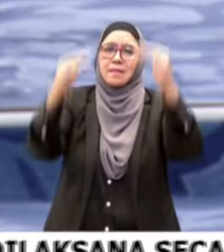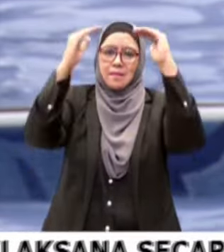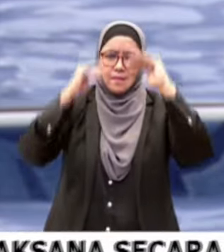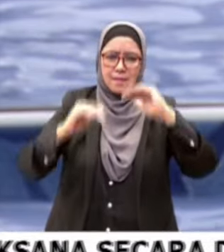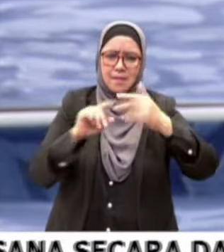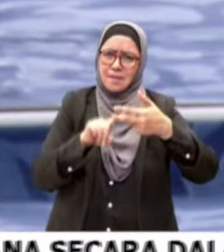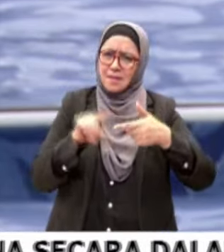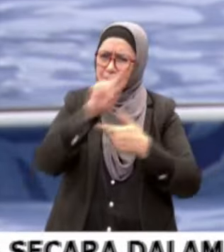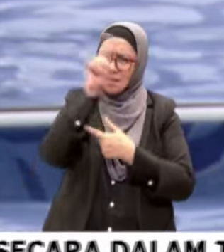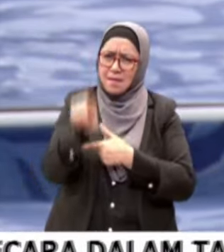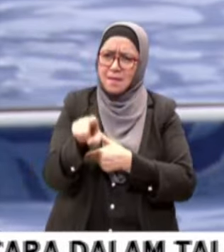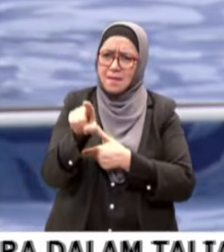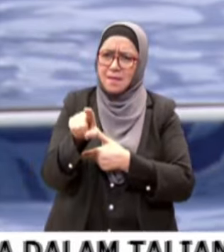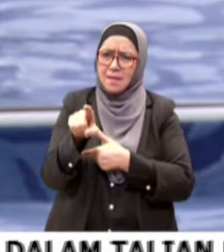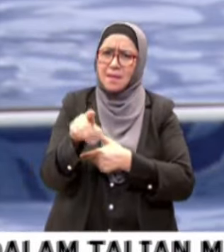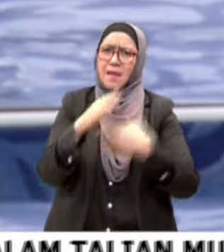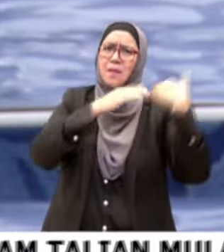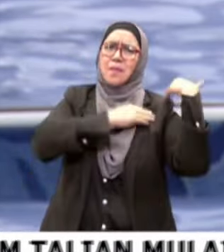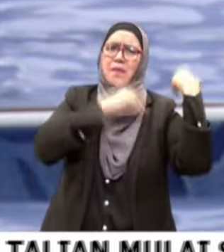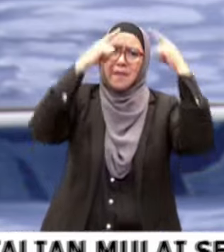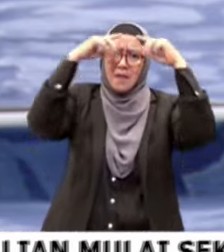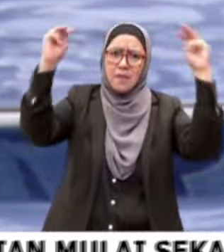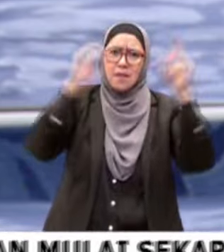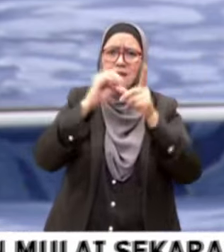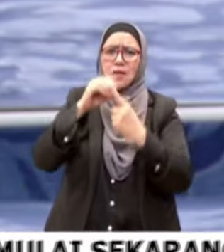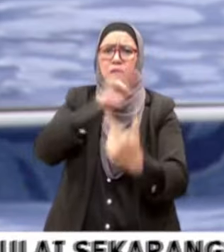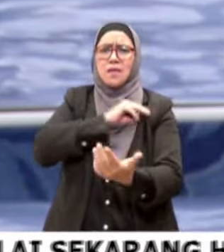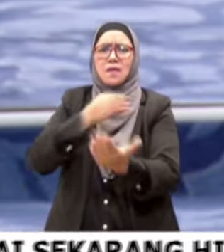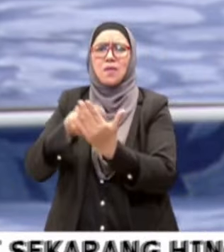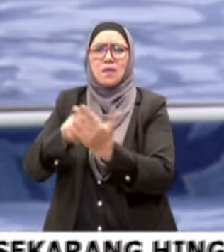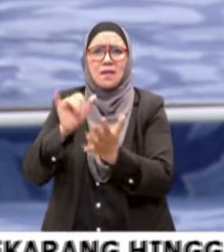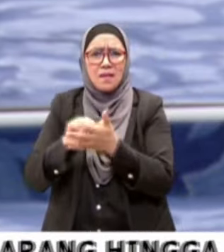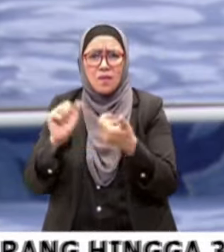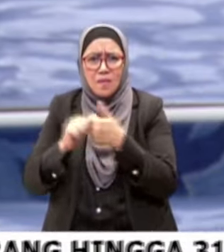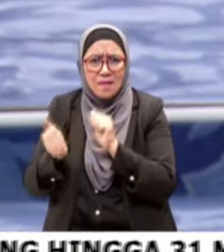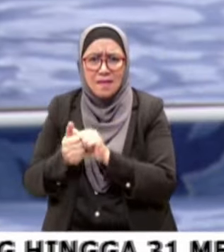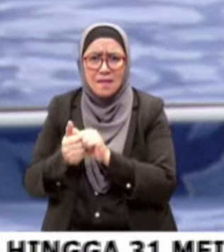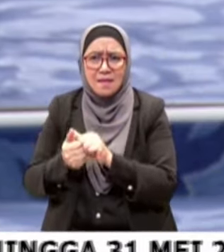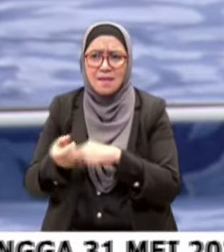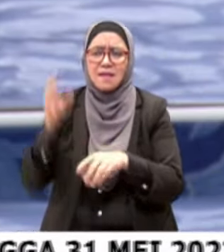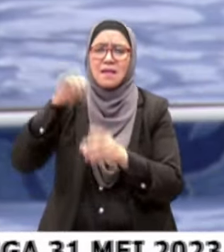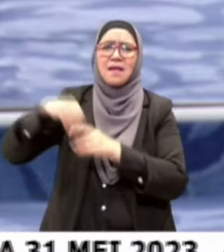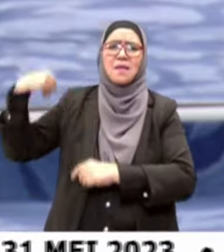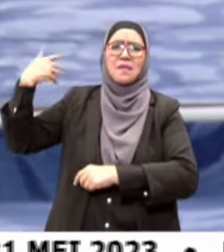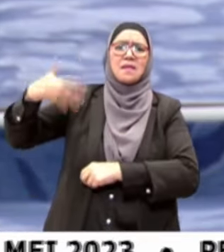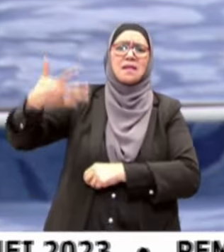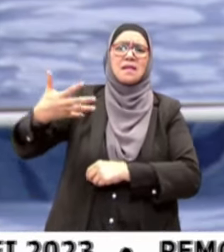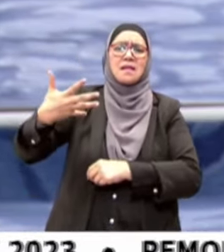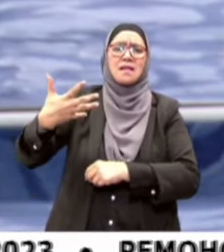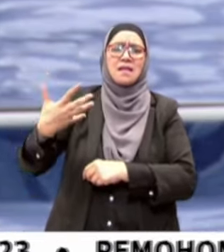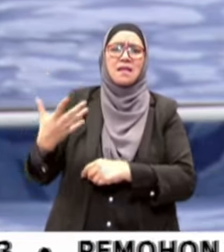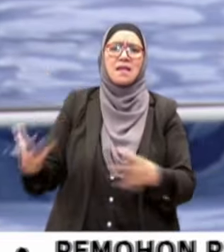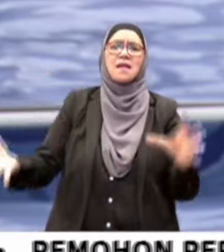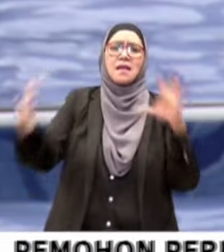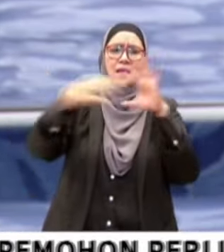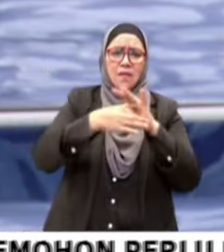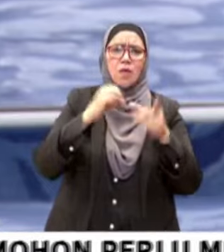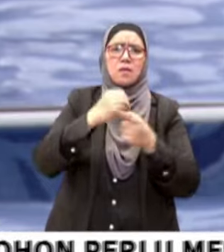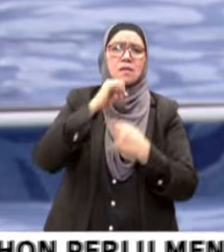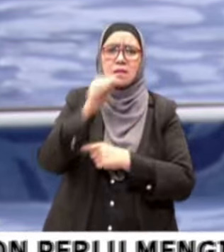menjadi masalah saya nggak sebut di sini dalam sejarah kita sama ada digabungkan atau tidak bukan masalah masalahnya